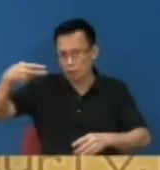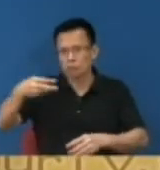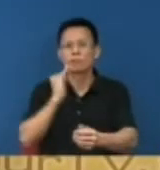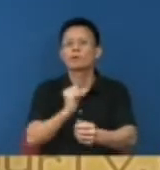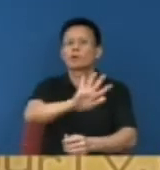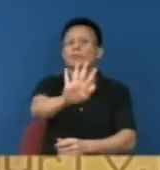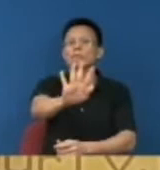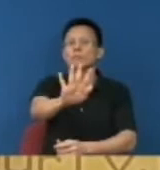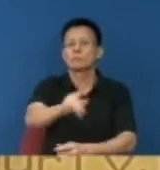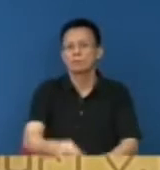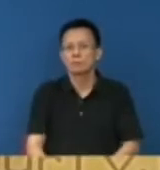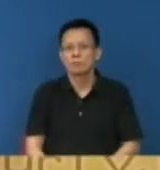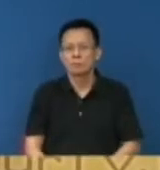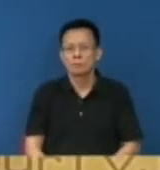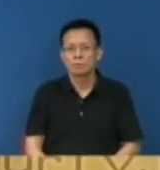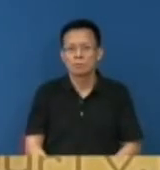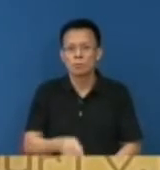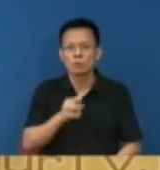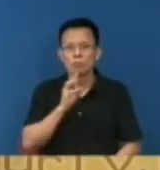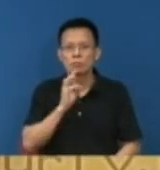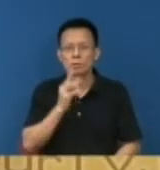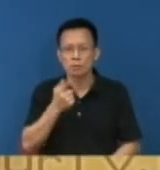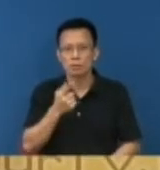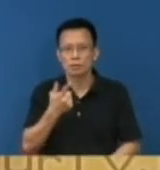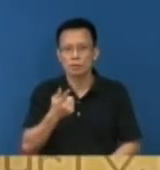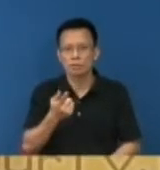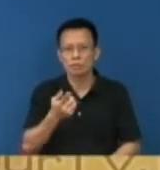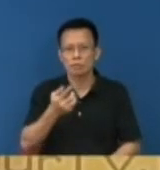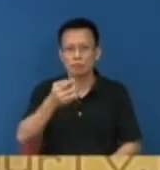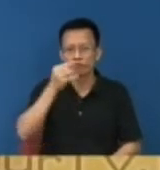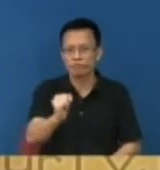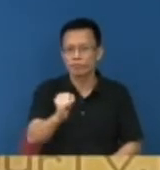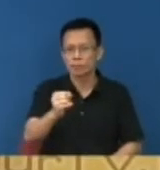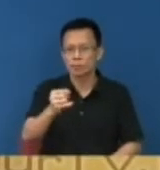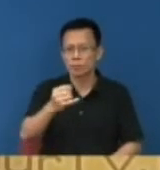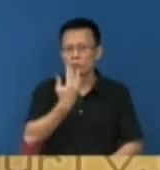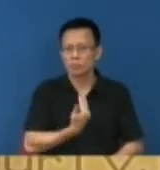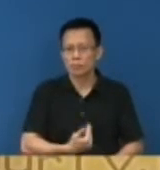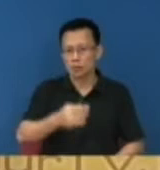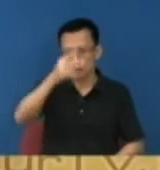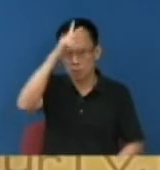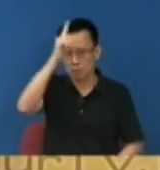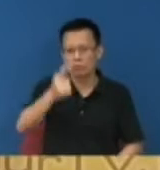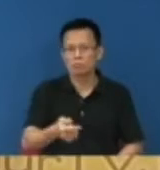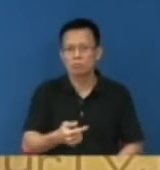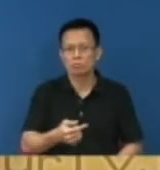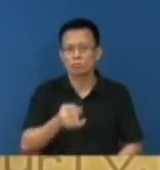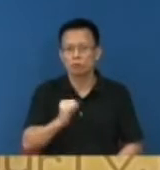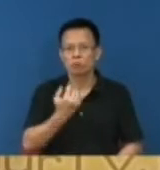對於一個不義嘅政權， 對於一個不義政權行的不